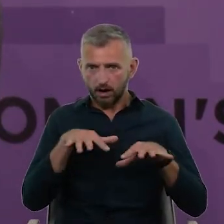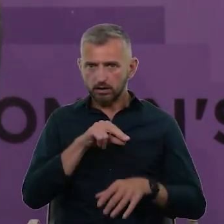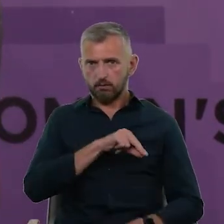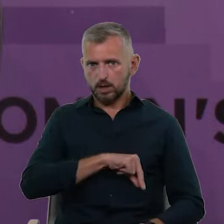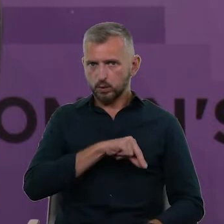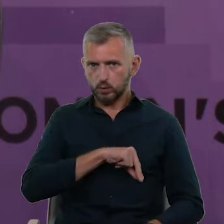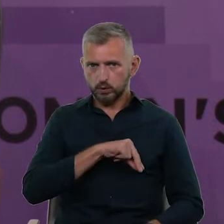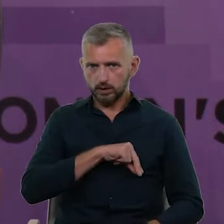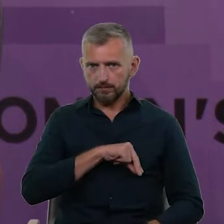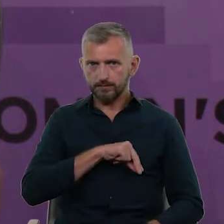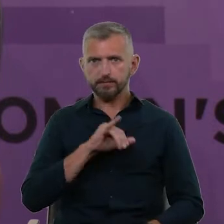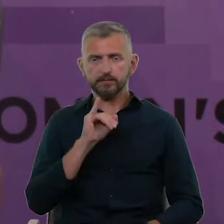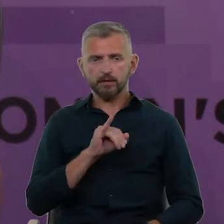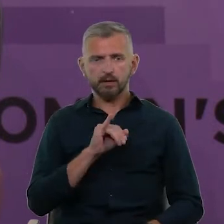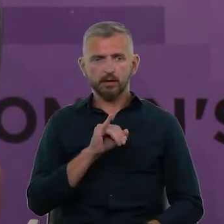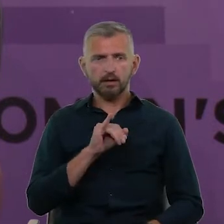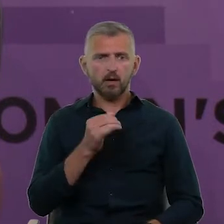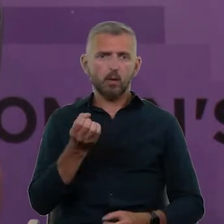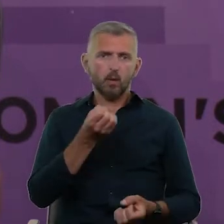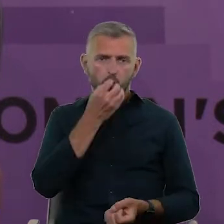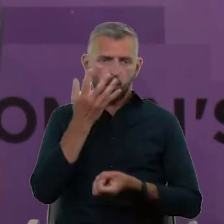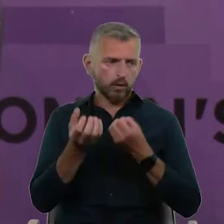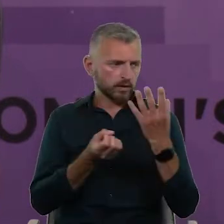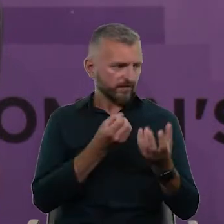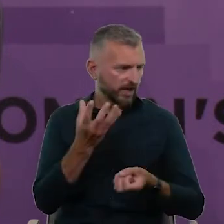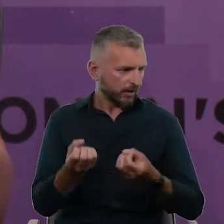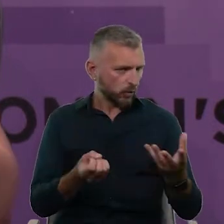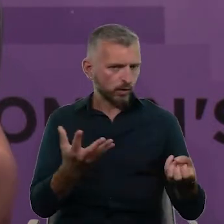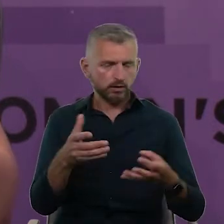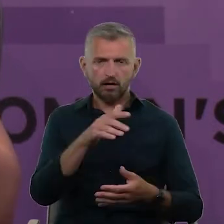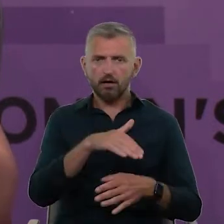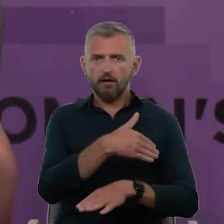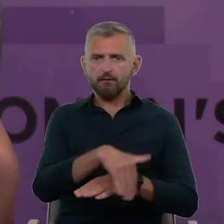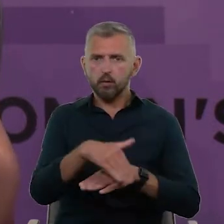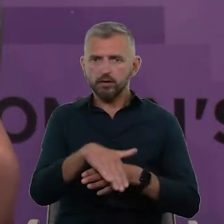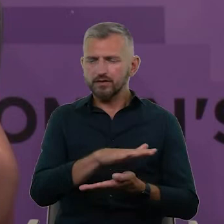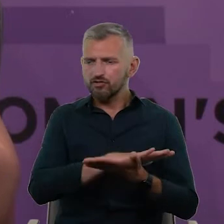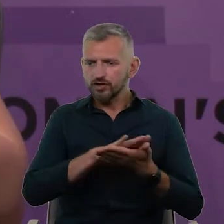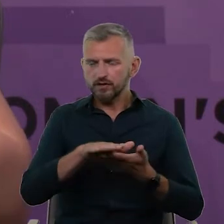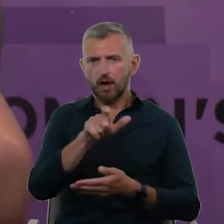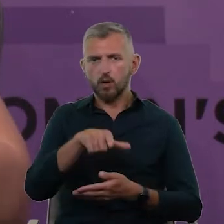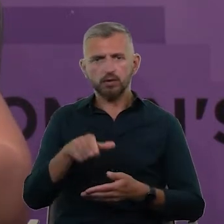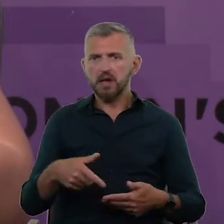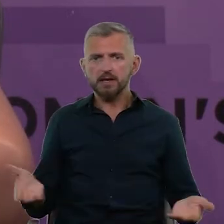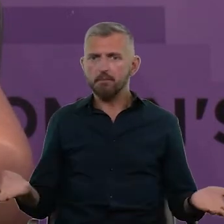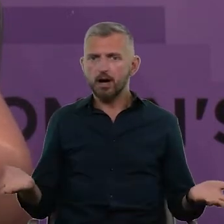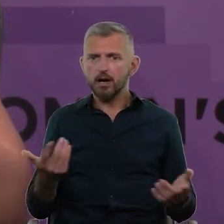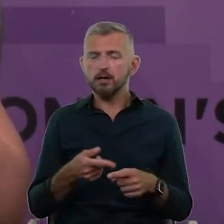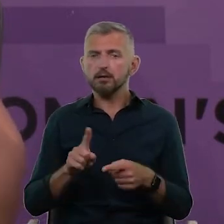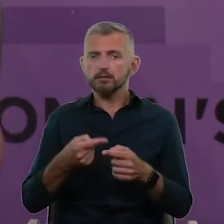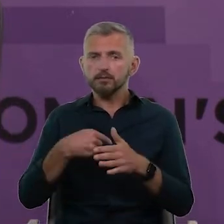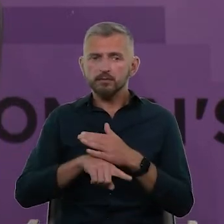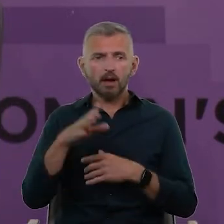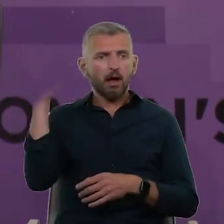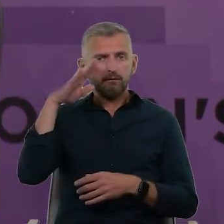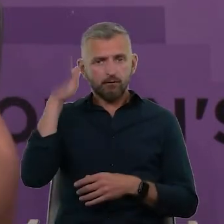і рози квітнуть, вулиці чисті, людей нема. А це говорить про те,